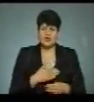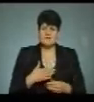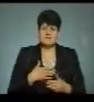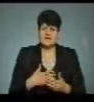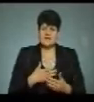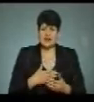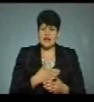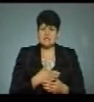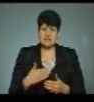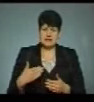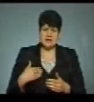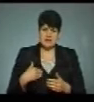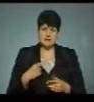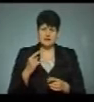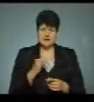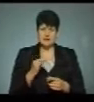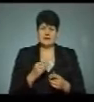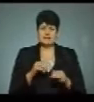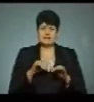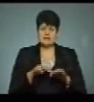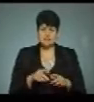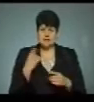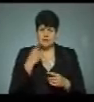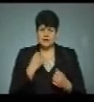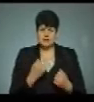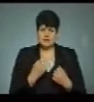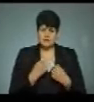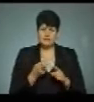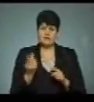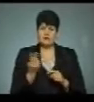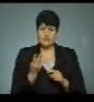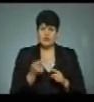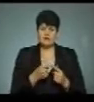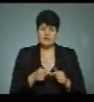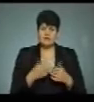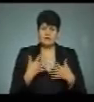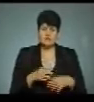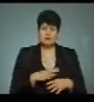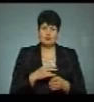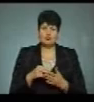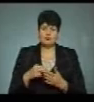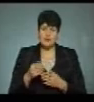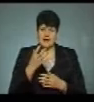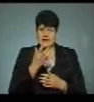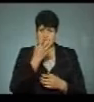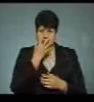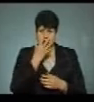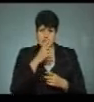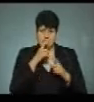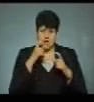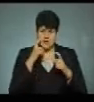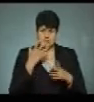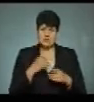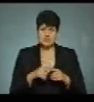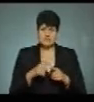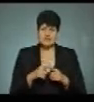достатньої кількості засобів індивідуального захисту. В цих двох інфекційних відділеннях вже було додатково закуплено респіратори, маски, швидкі